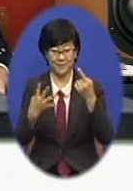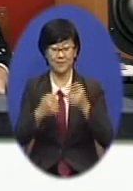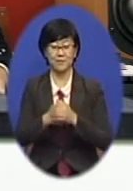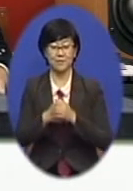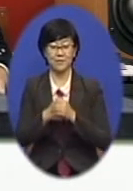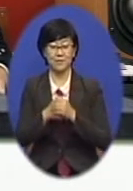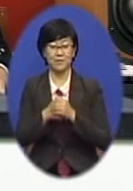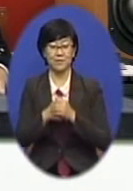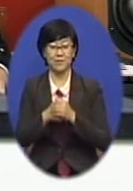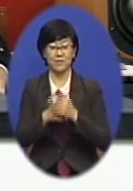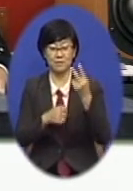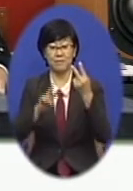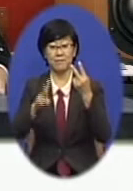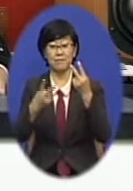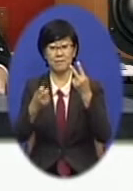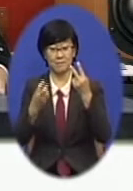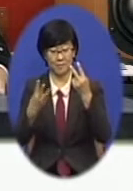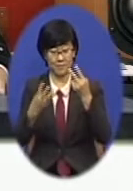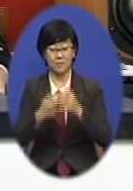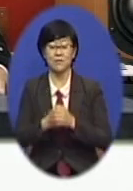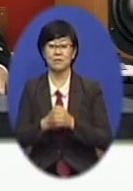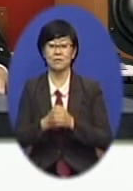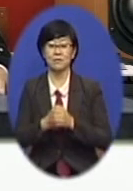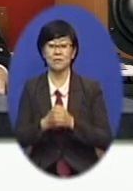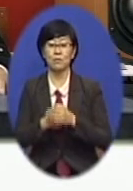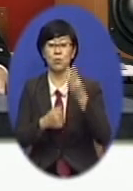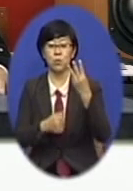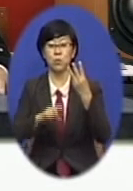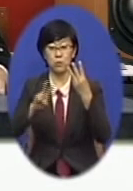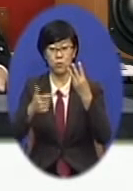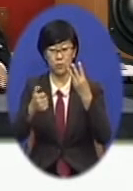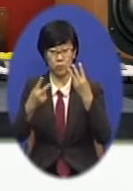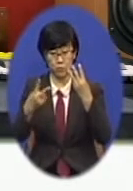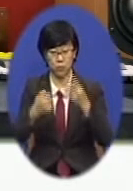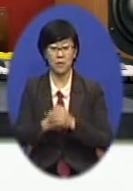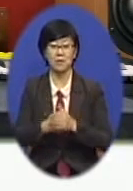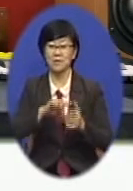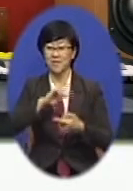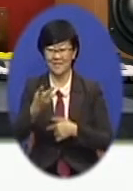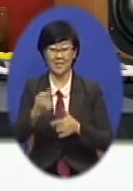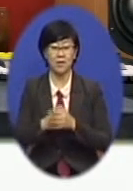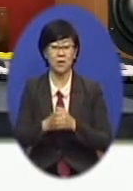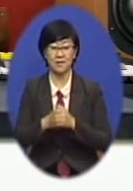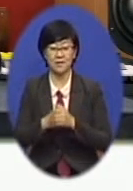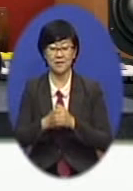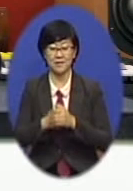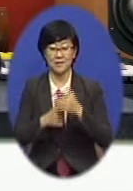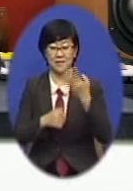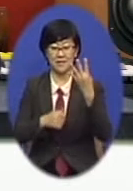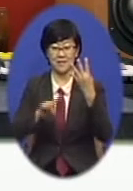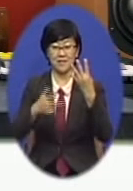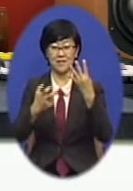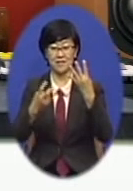264표로 올라갔네요. 네, 2번입니다. 223표입니다. 네, 3번. 250, 또 바뀌었네. 또 바뀌었어요.